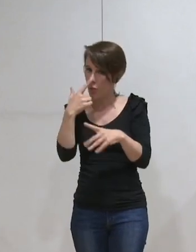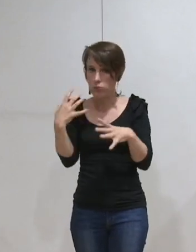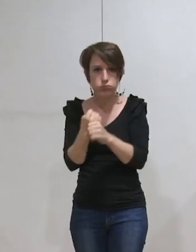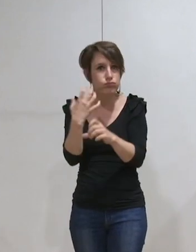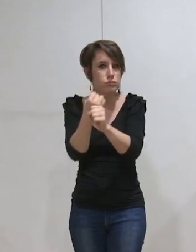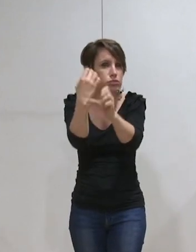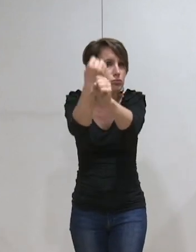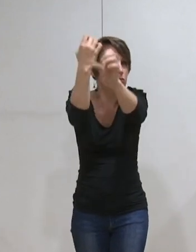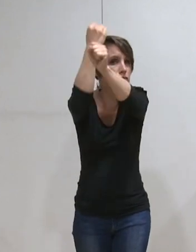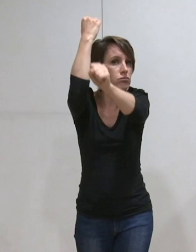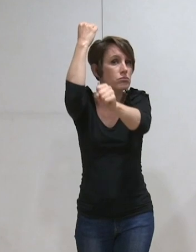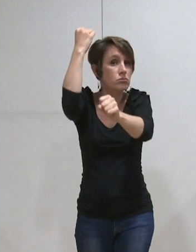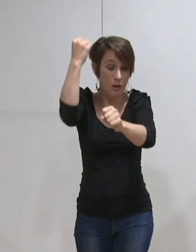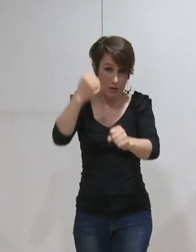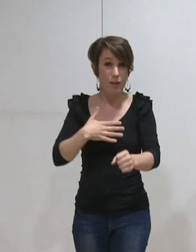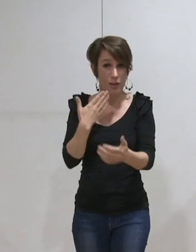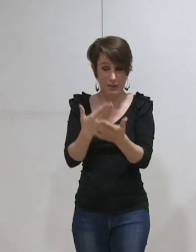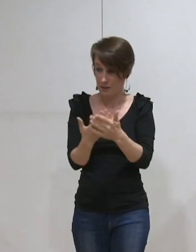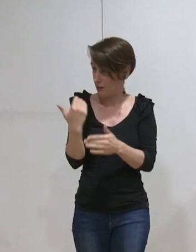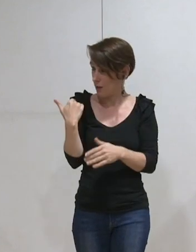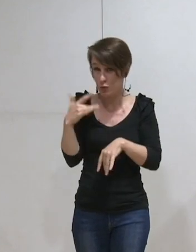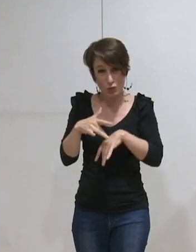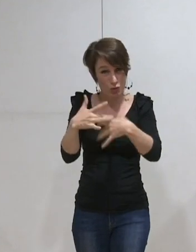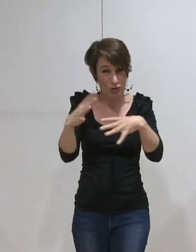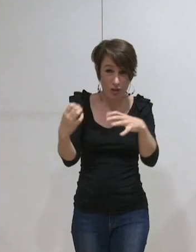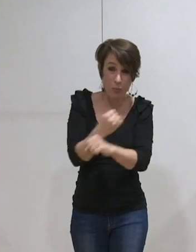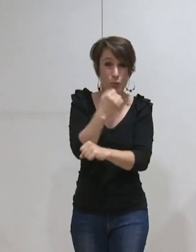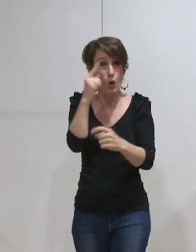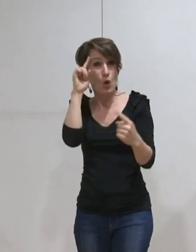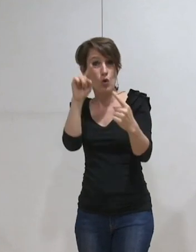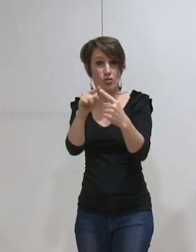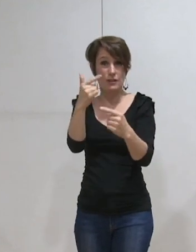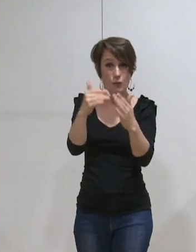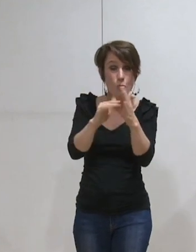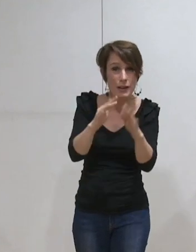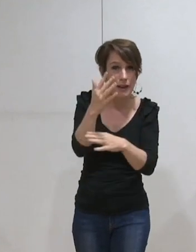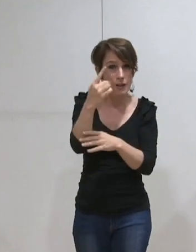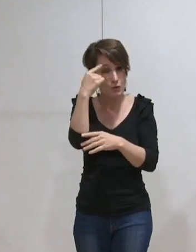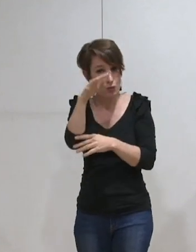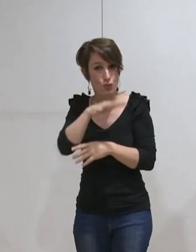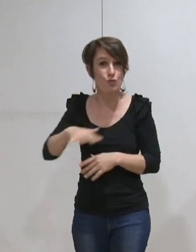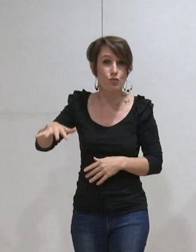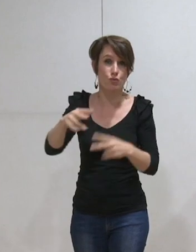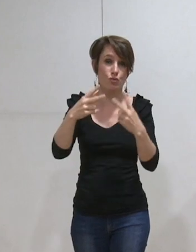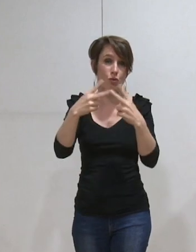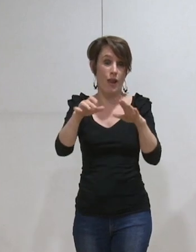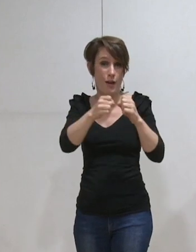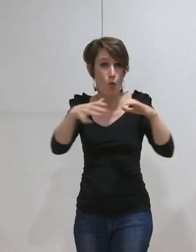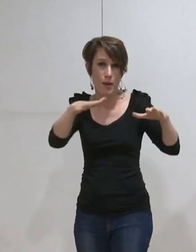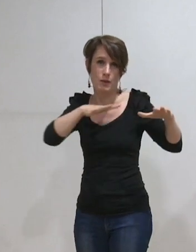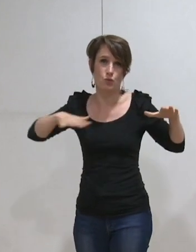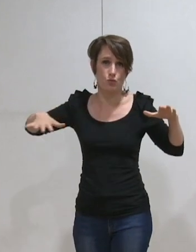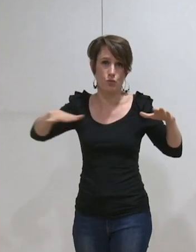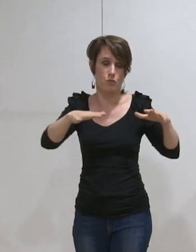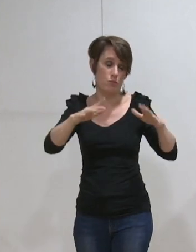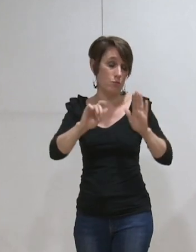puisque nous avons déjà atteint l'objectif 2015 pour l'agglomération au mois d'avril